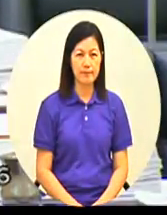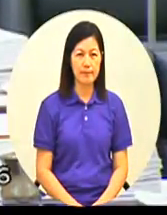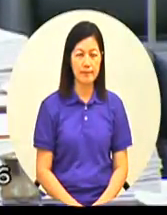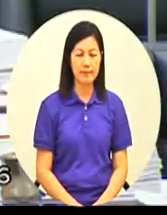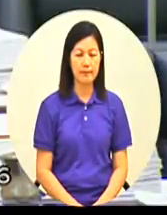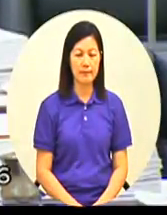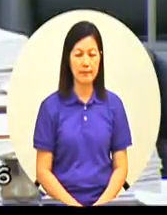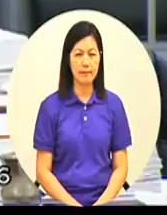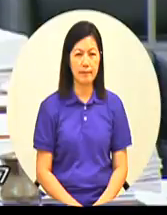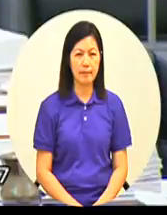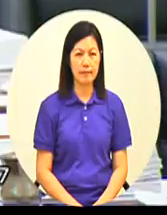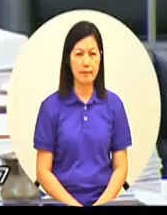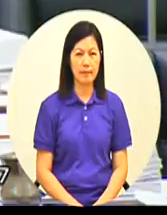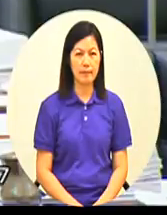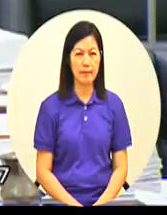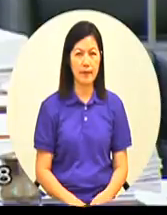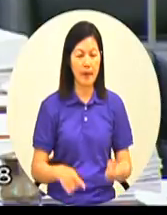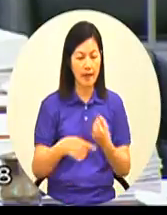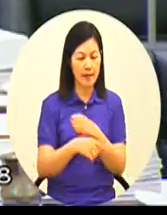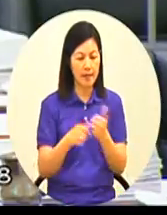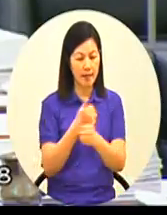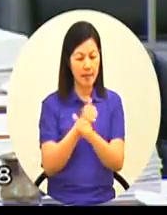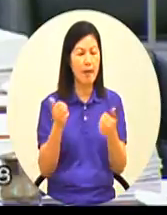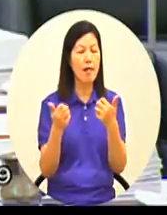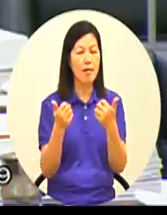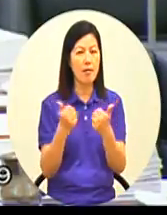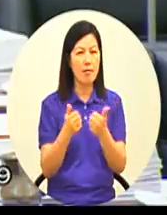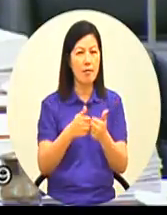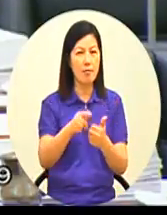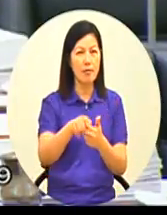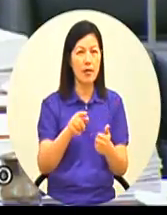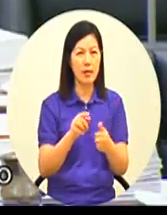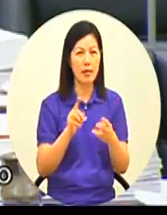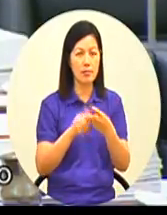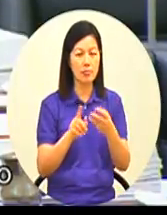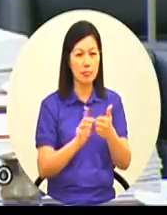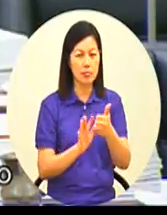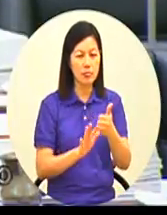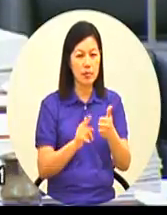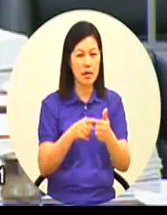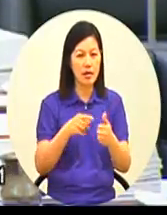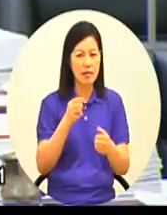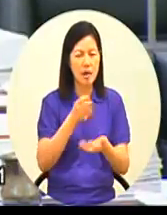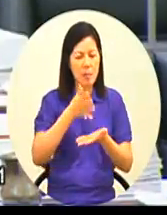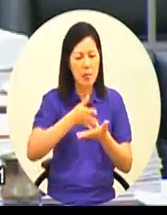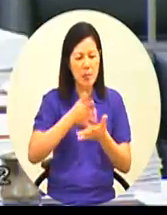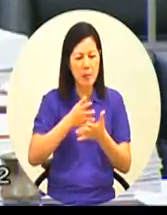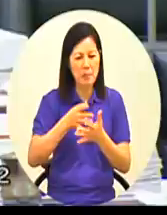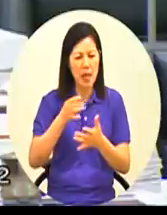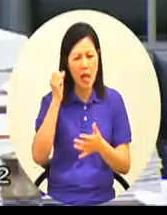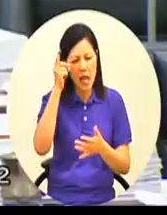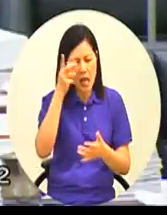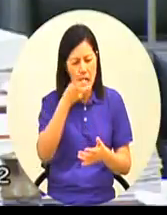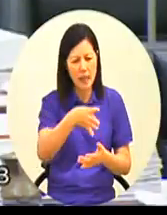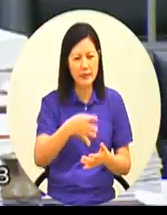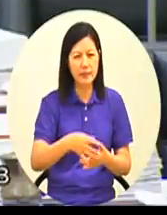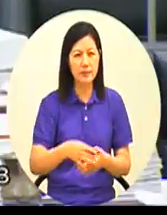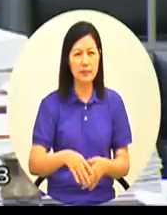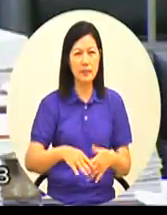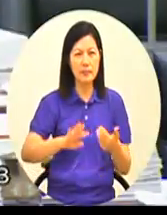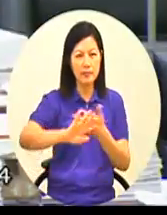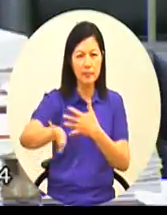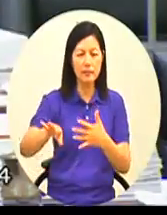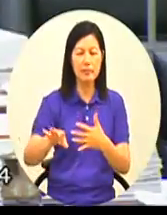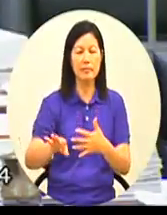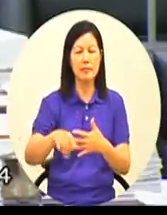那我就请研考会好了，主委，我看你不要回答，因为你太认真了，而且你已经攻了几天了，干脆就让这些科室主管替你回答好了，因